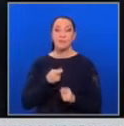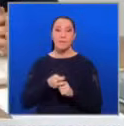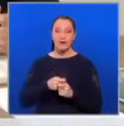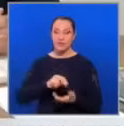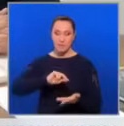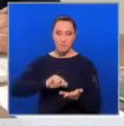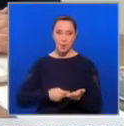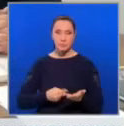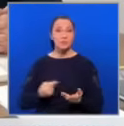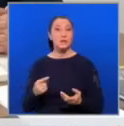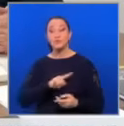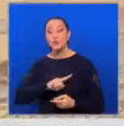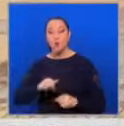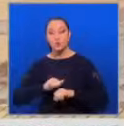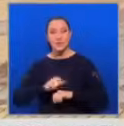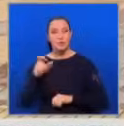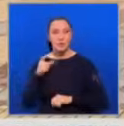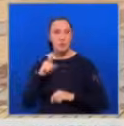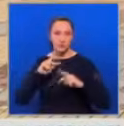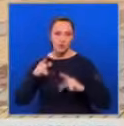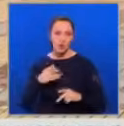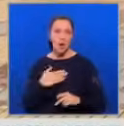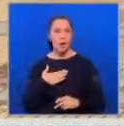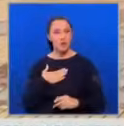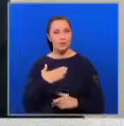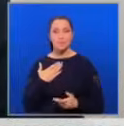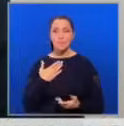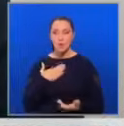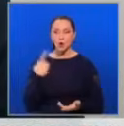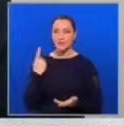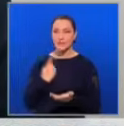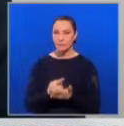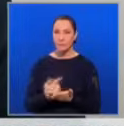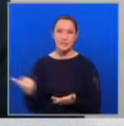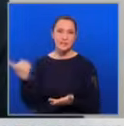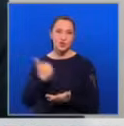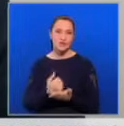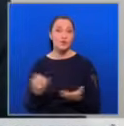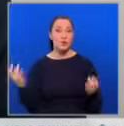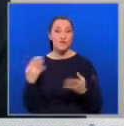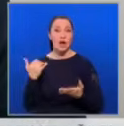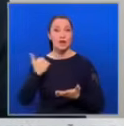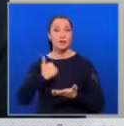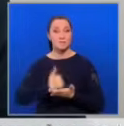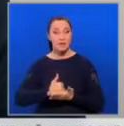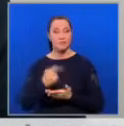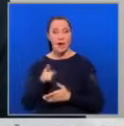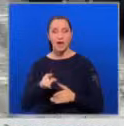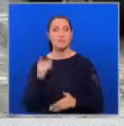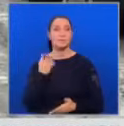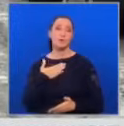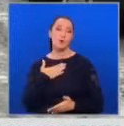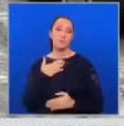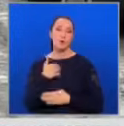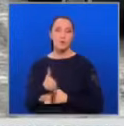сунгурларе а оттам отговориха издадена е моя заповед за назначаването на новия кметски наместник това е в правомощията